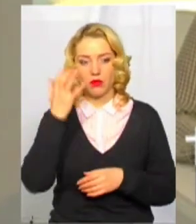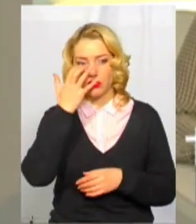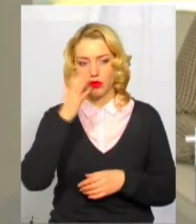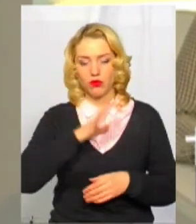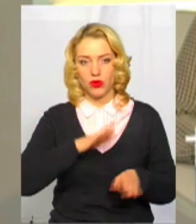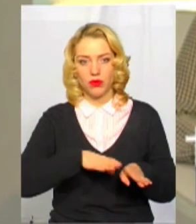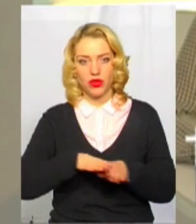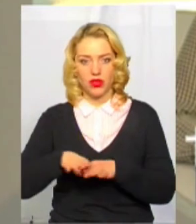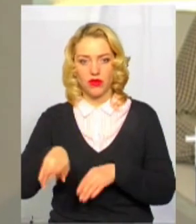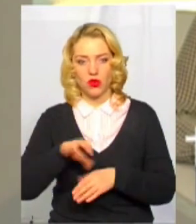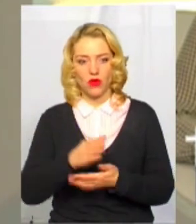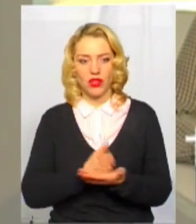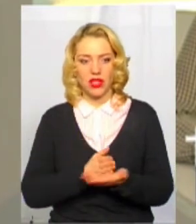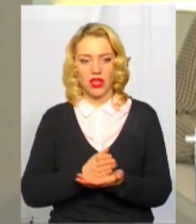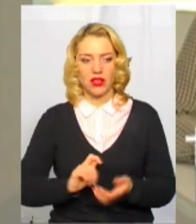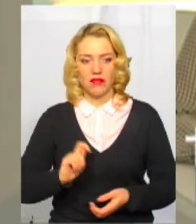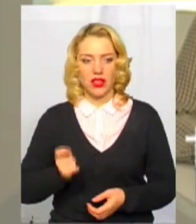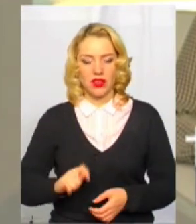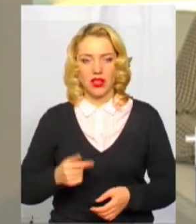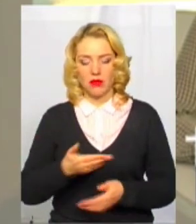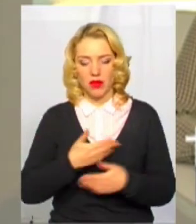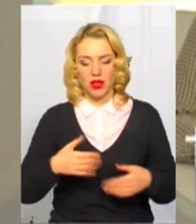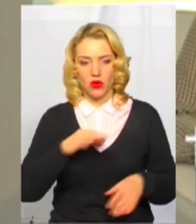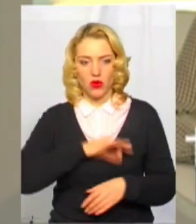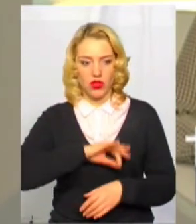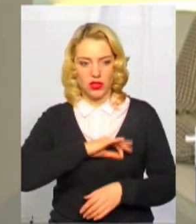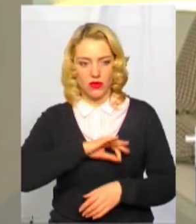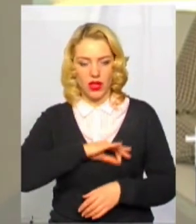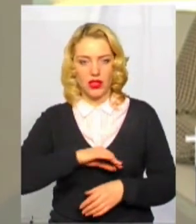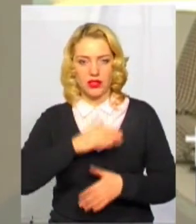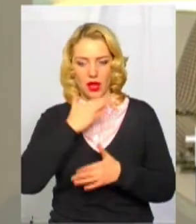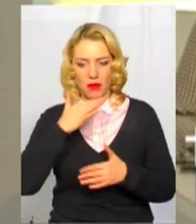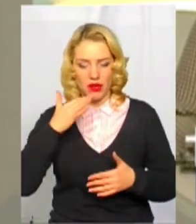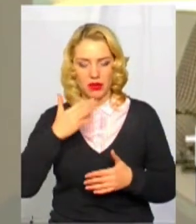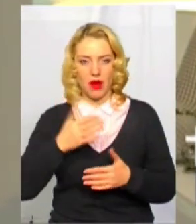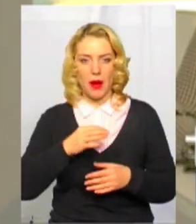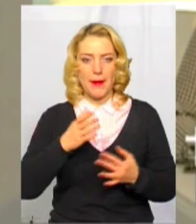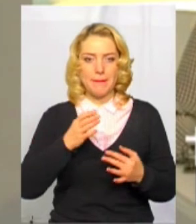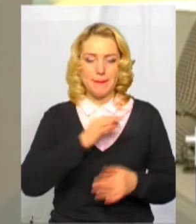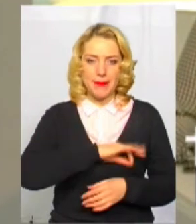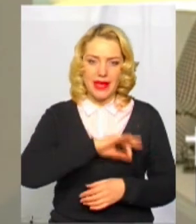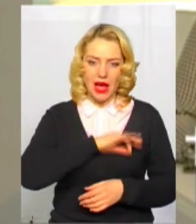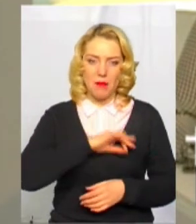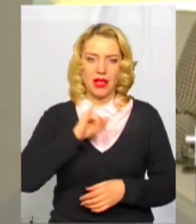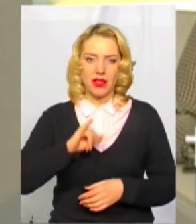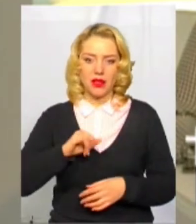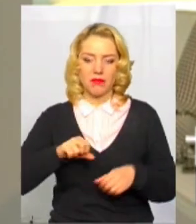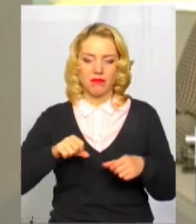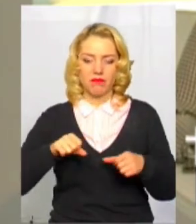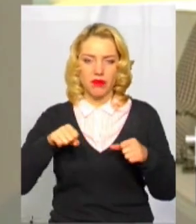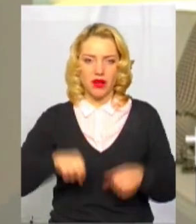були прирівнені до ветеранів війни. Ми користувалися багатьма пільгами, в тому числі право